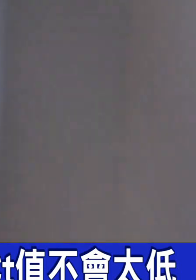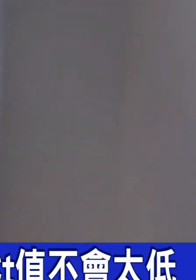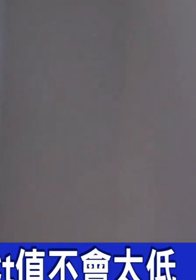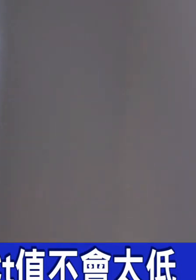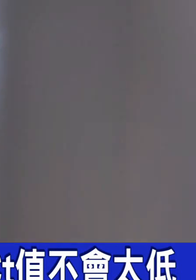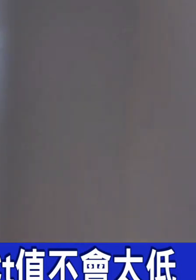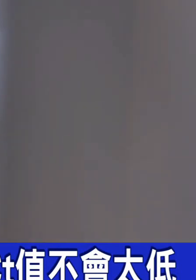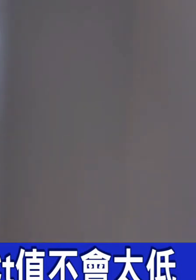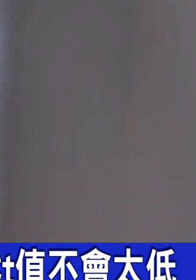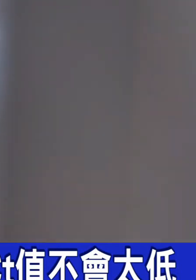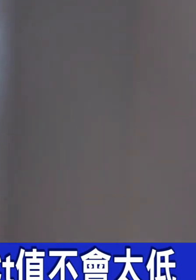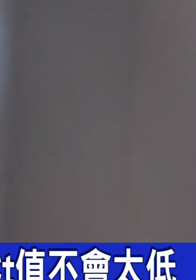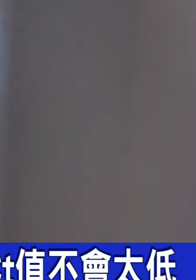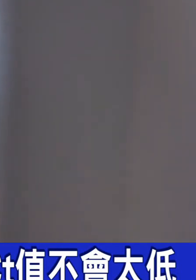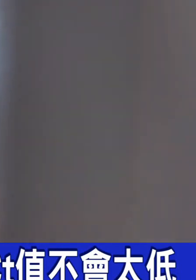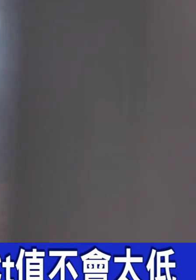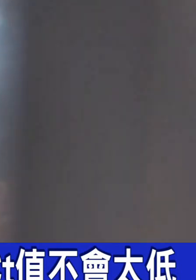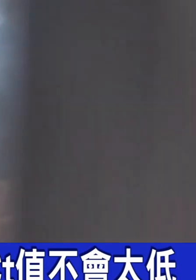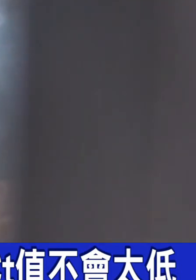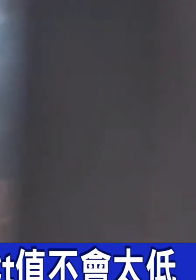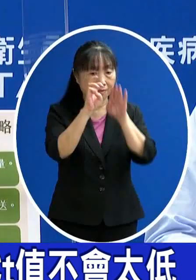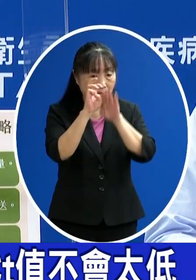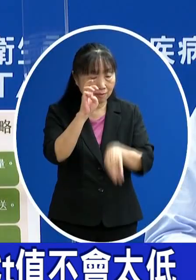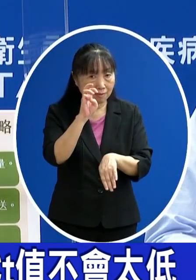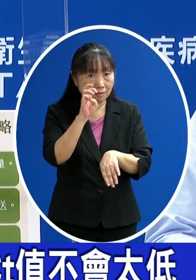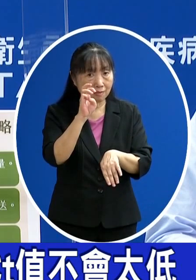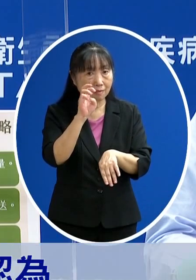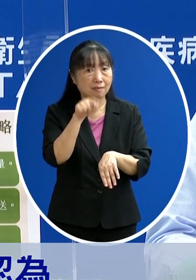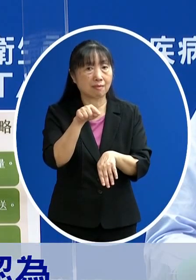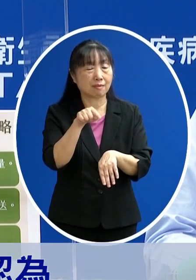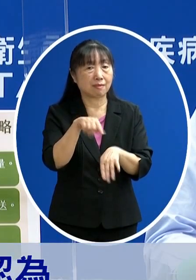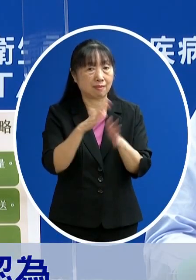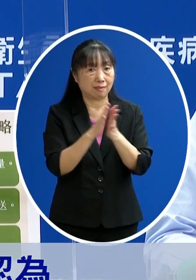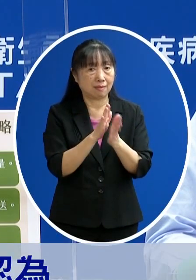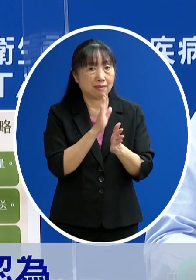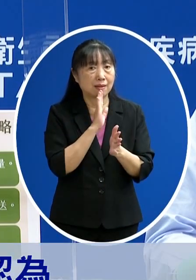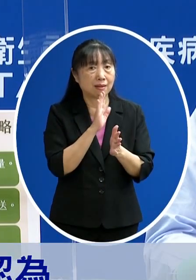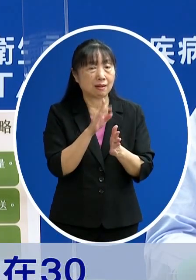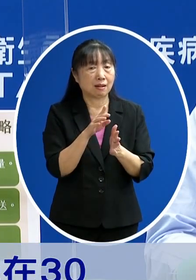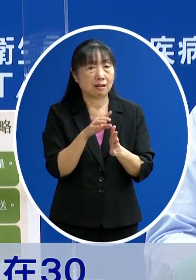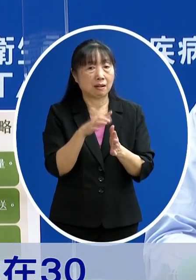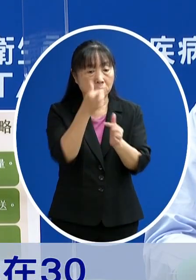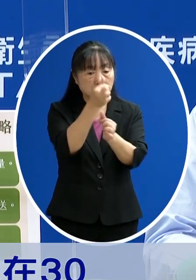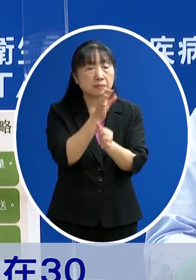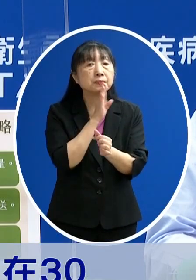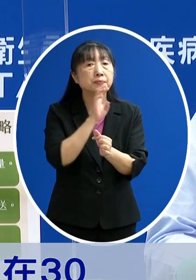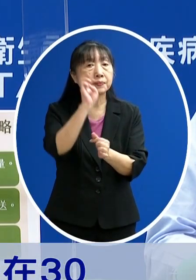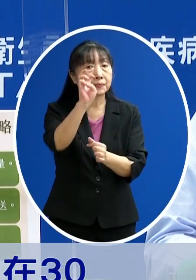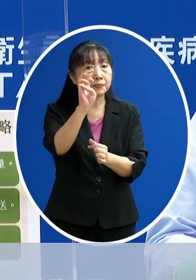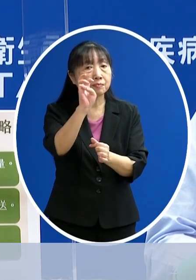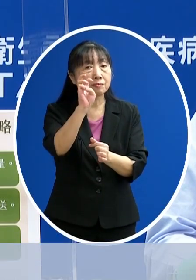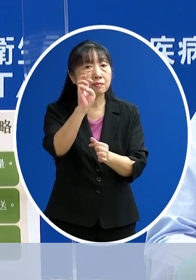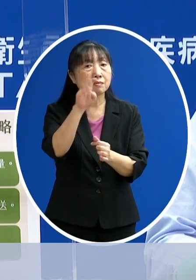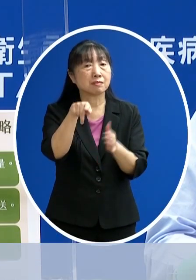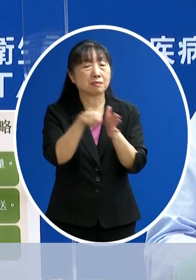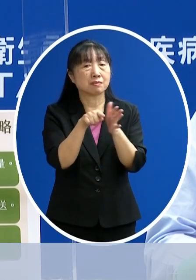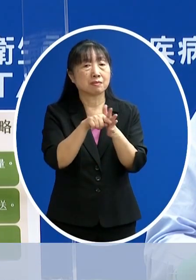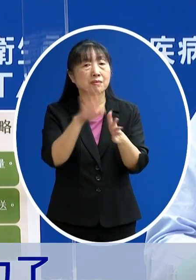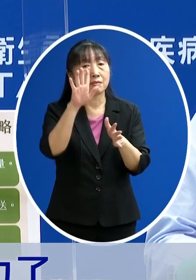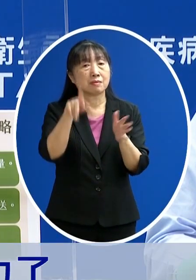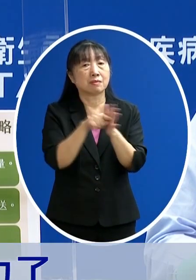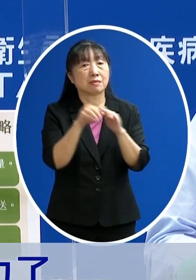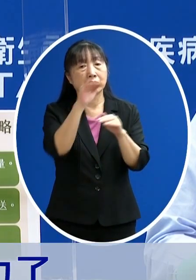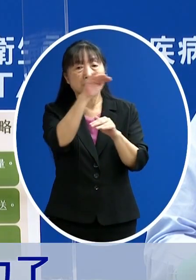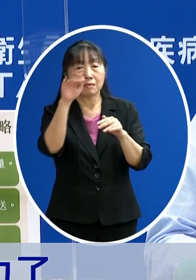性的反应，但通常 CT 值都比较高。 基本上我们现在是认为，但我们标准在30，但一般27以上，其实